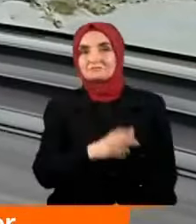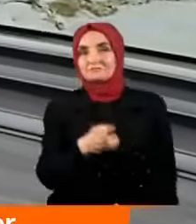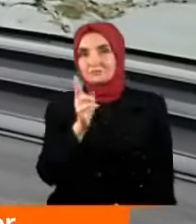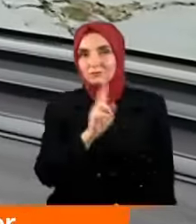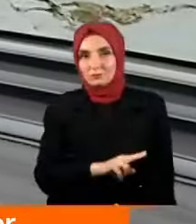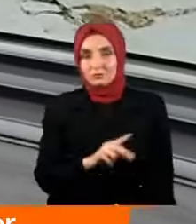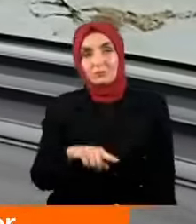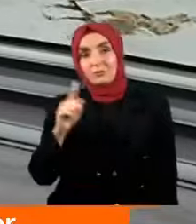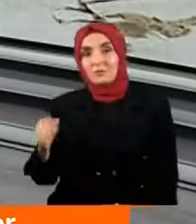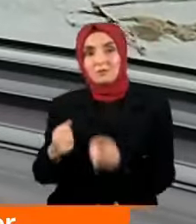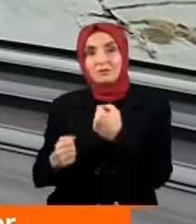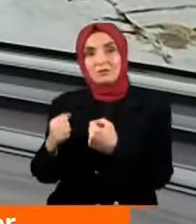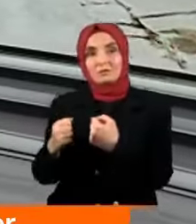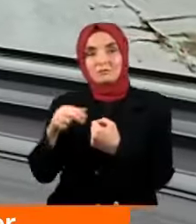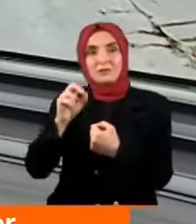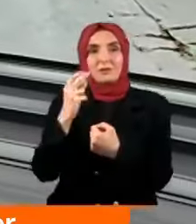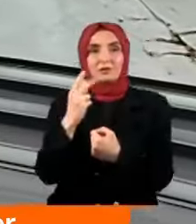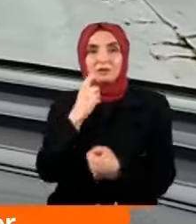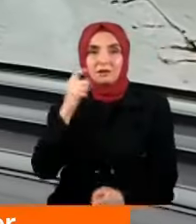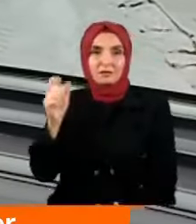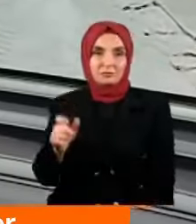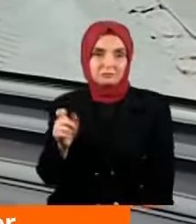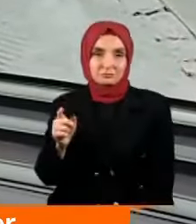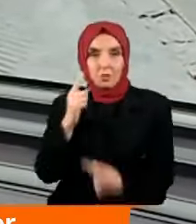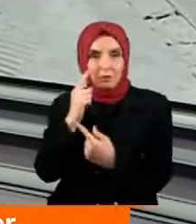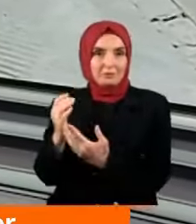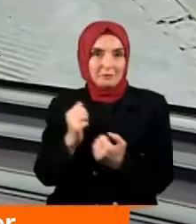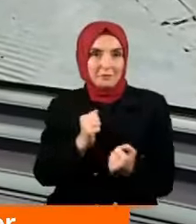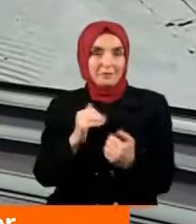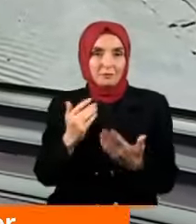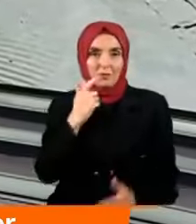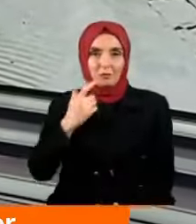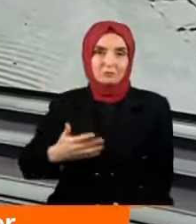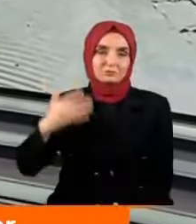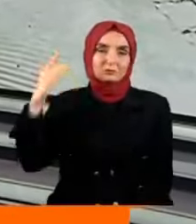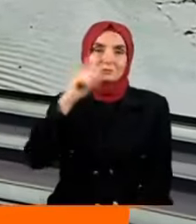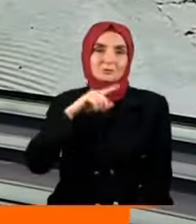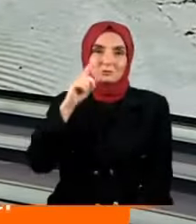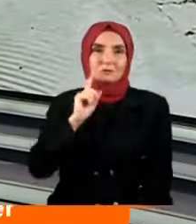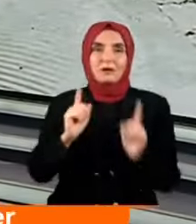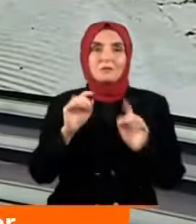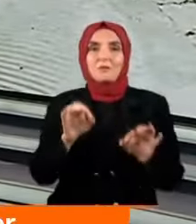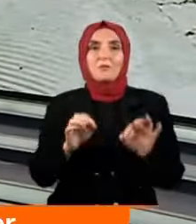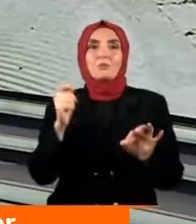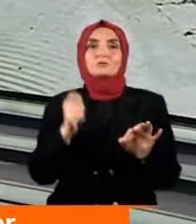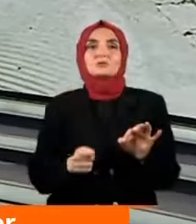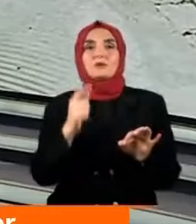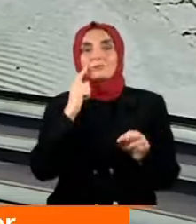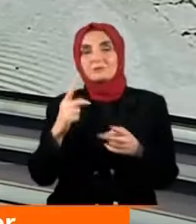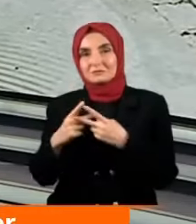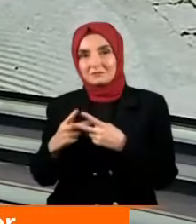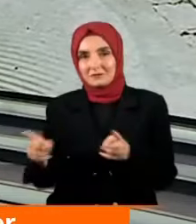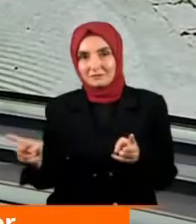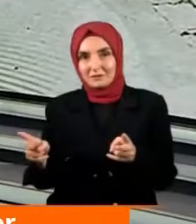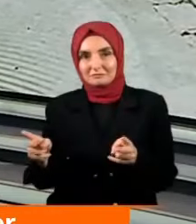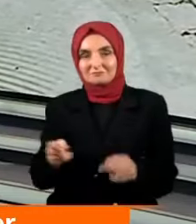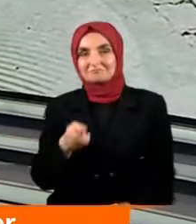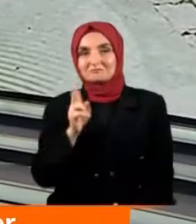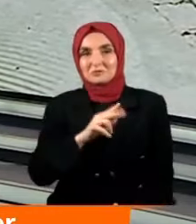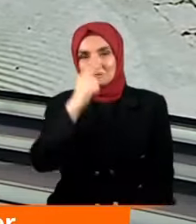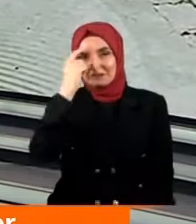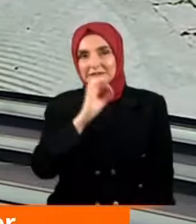82 yaşındaydı. Gözaltına alındı ancak yaşı sebebiyle adli kontrol şartıyla serbest bırakıldı. Hayatını kaybeden talihsiz adamın